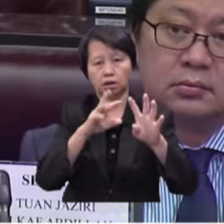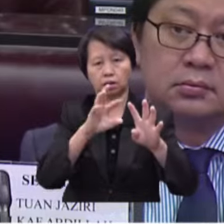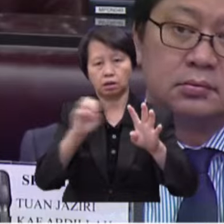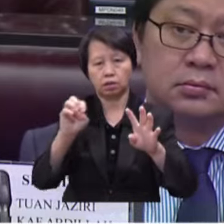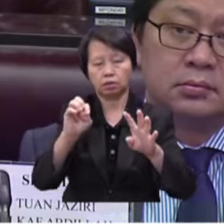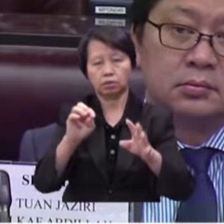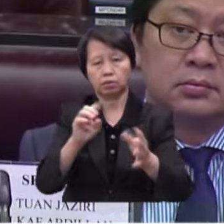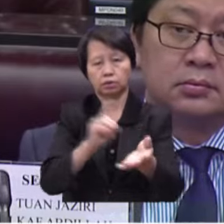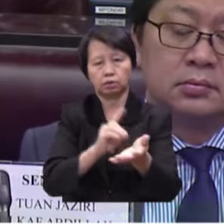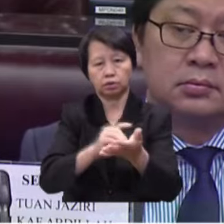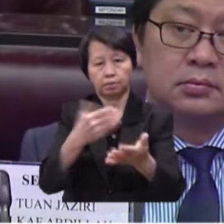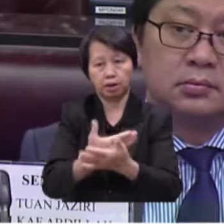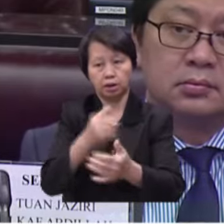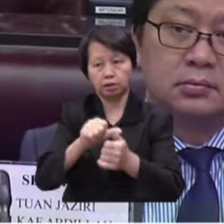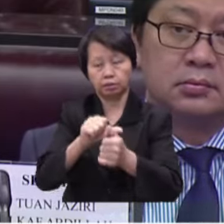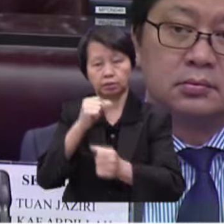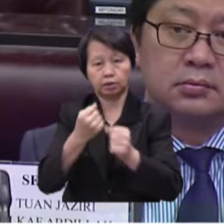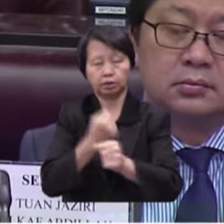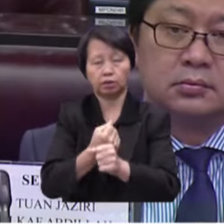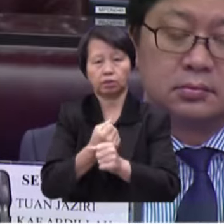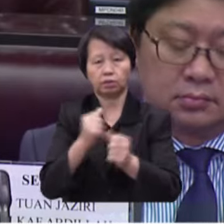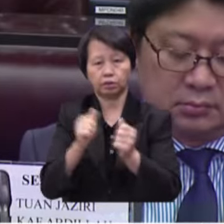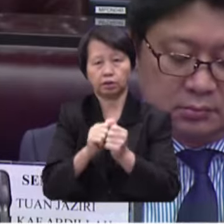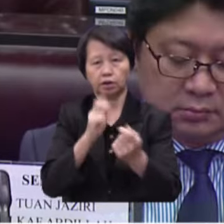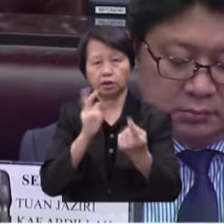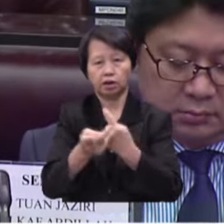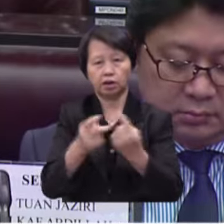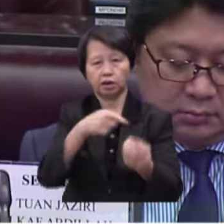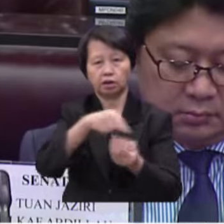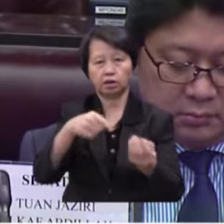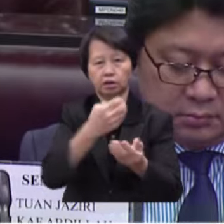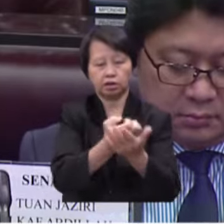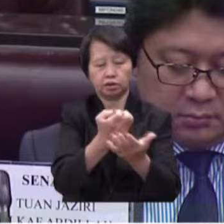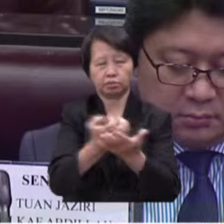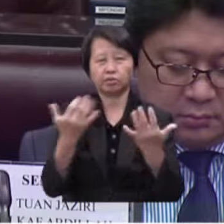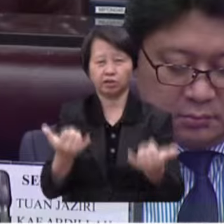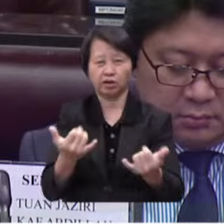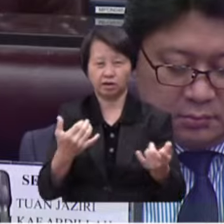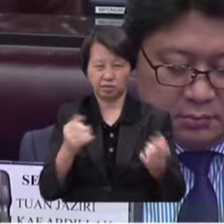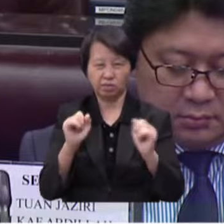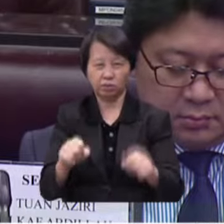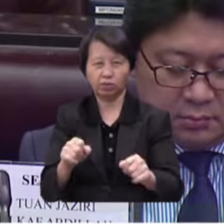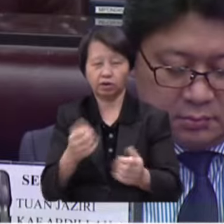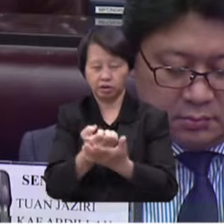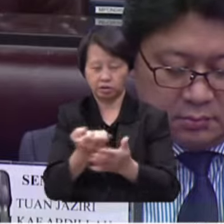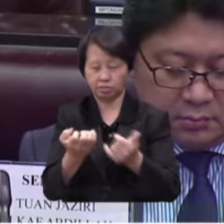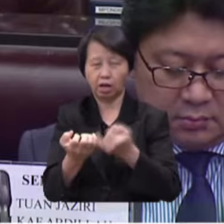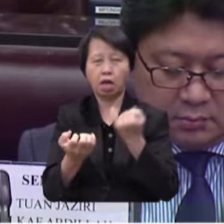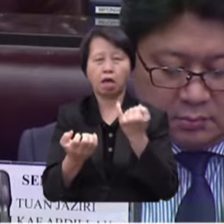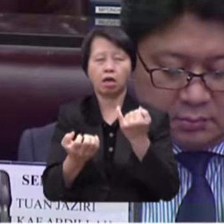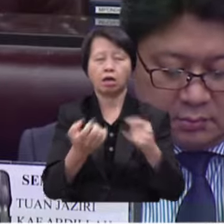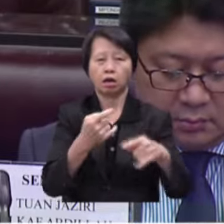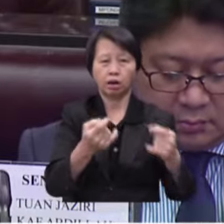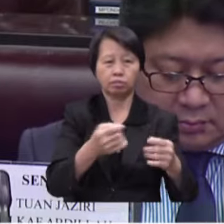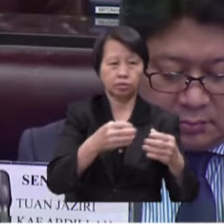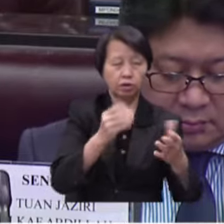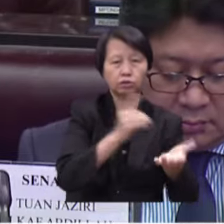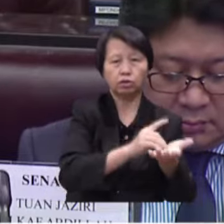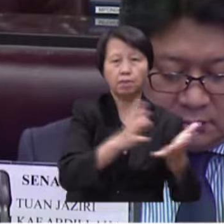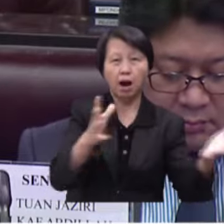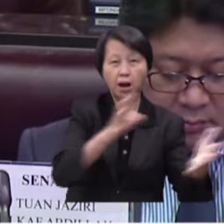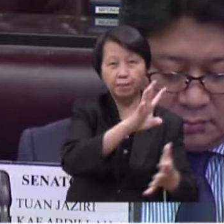dokter baru setiap tahun dengan keadaan situasi ekonomis keren dan bagaimana kemudian akan